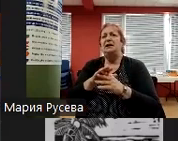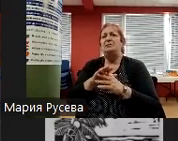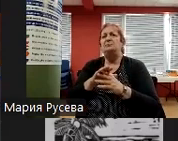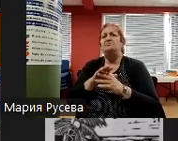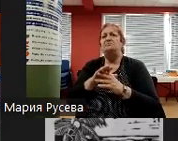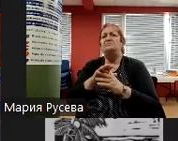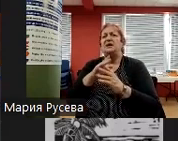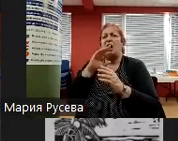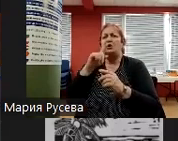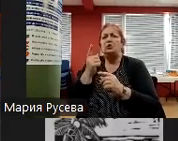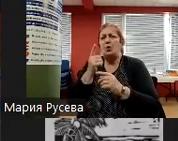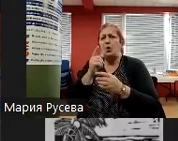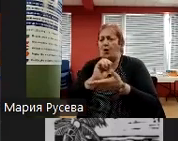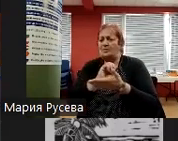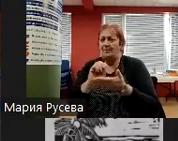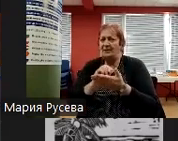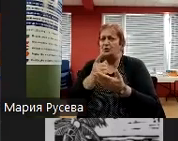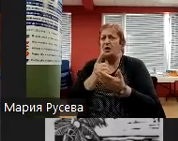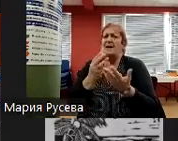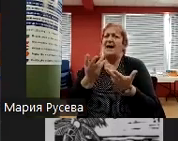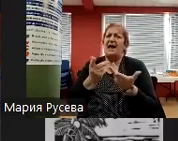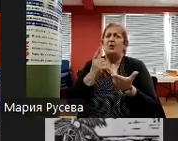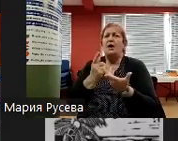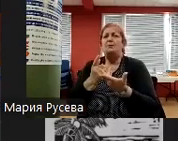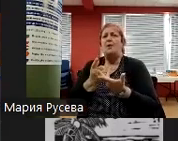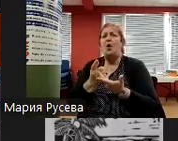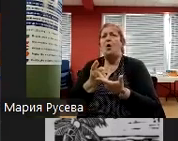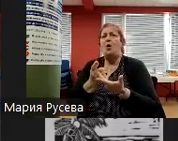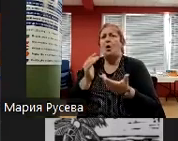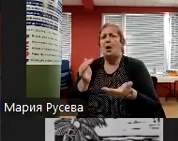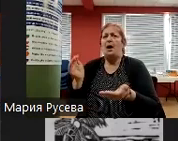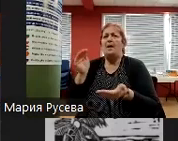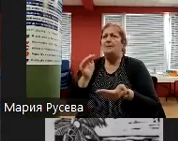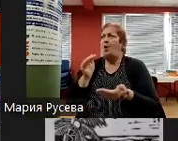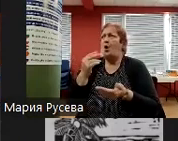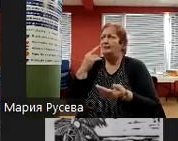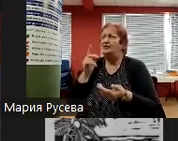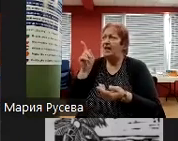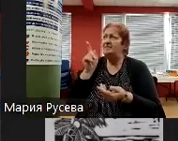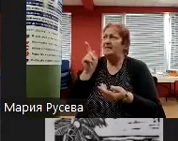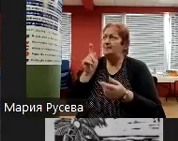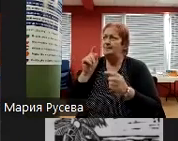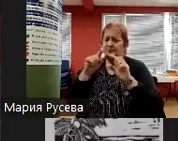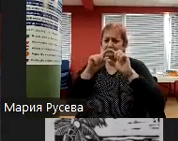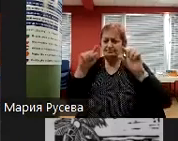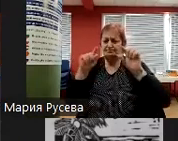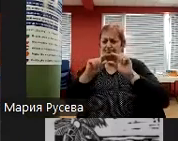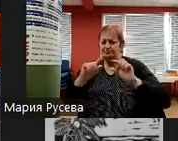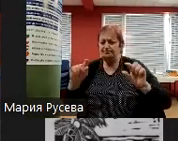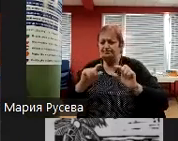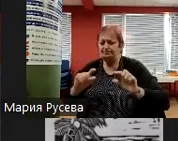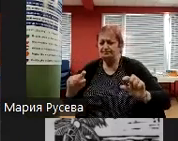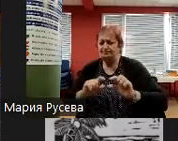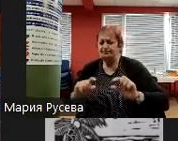курсив. Има някои по-такива, виждате там курсив, как е написано